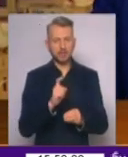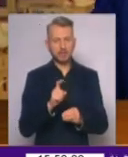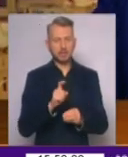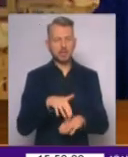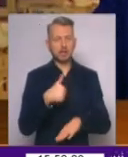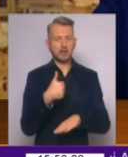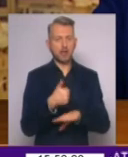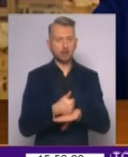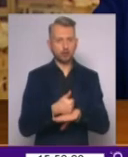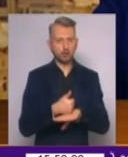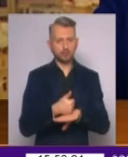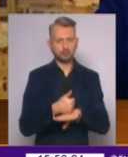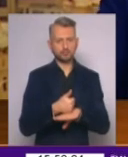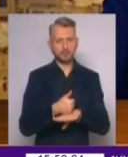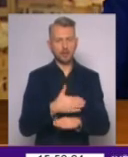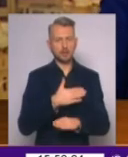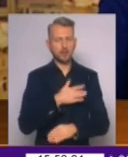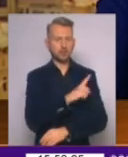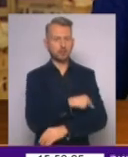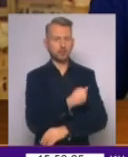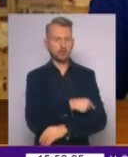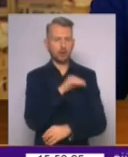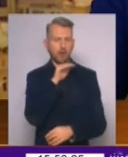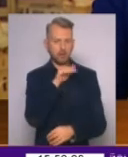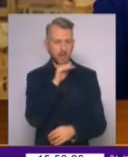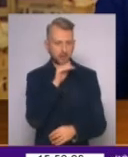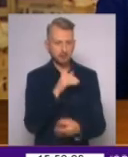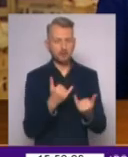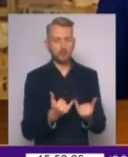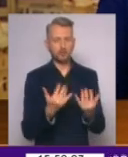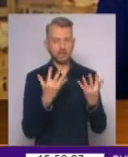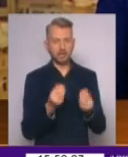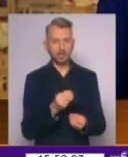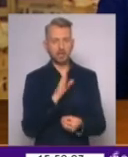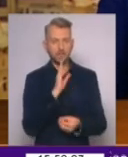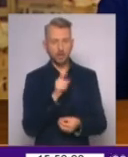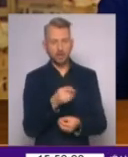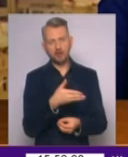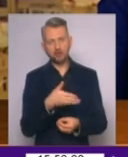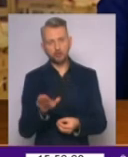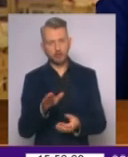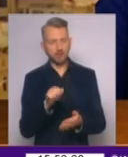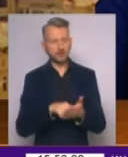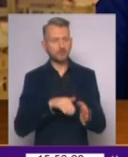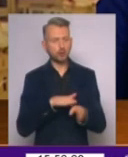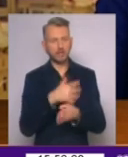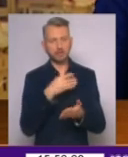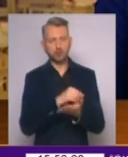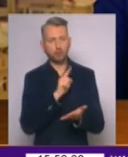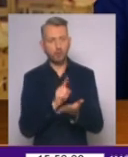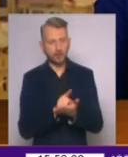ректором нашої медичної академії. На сьогоднішній день вона відсторонений від виконання своїх